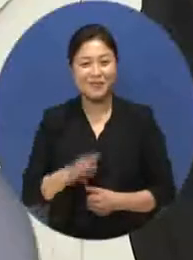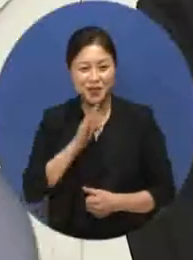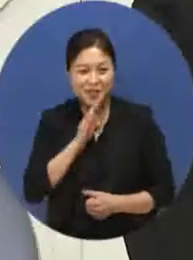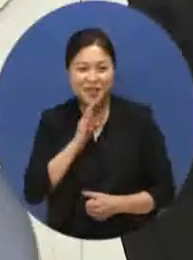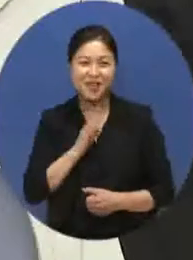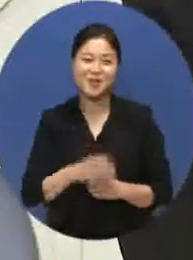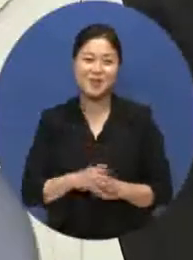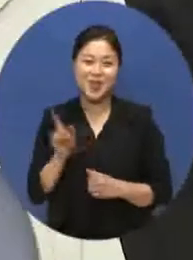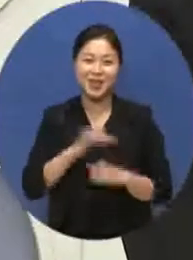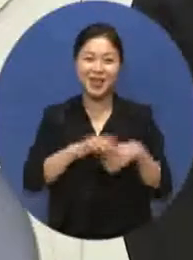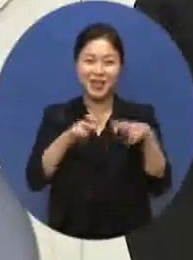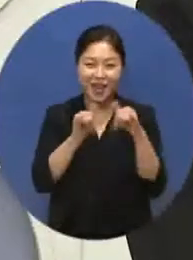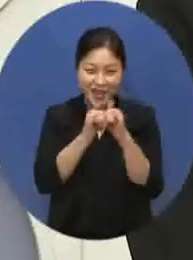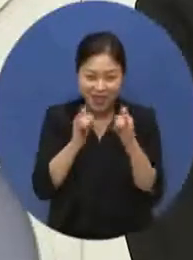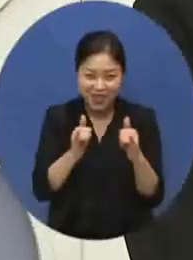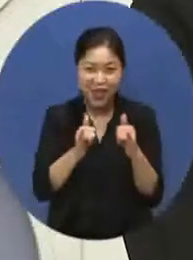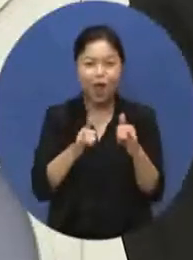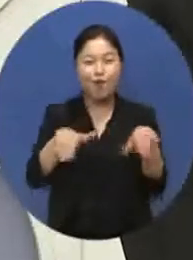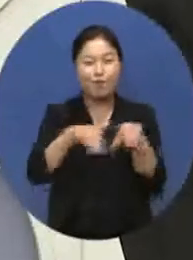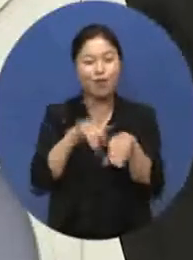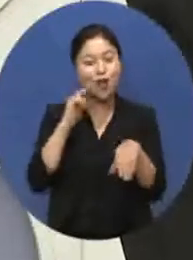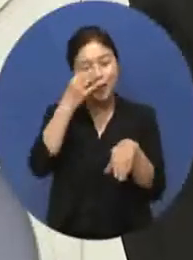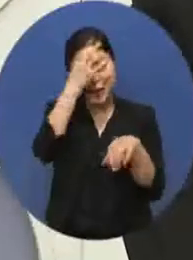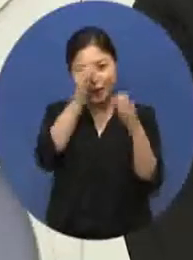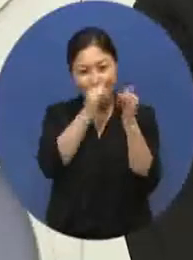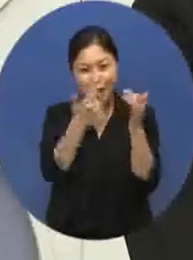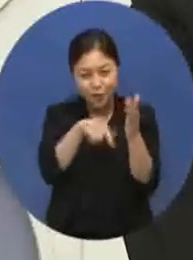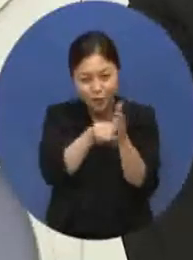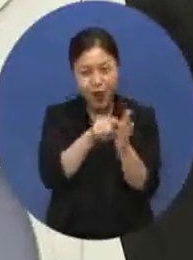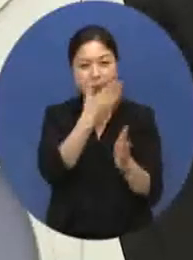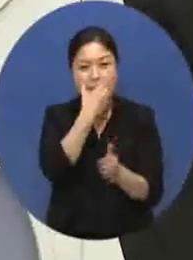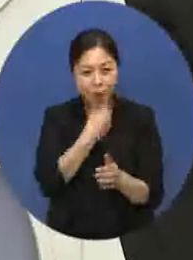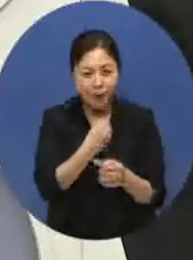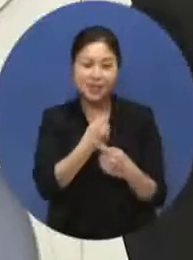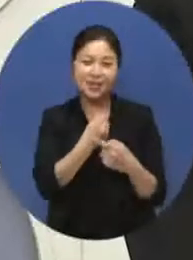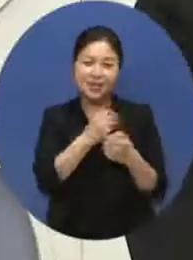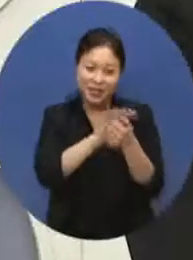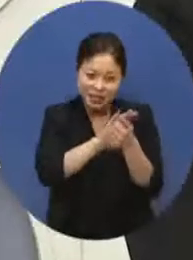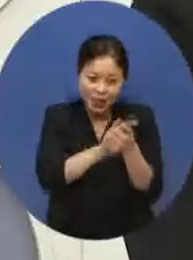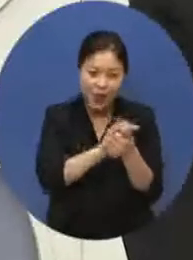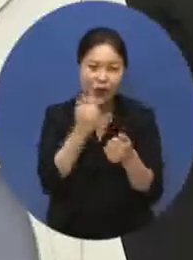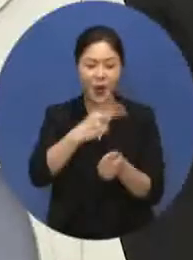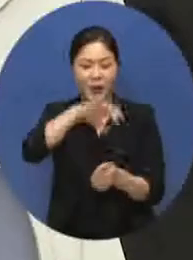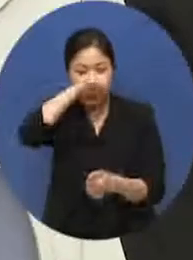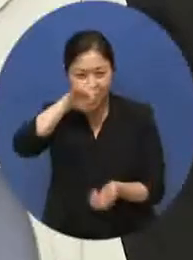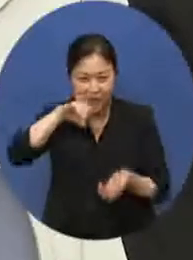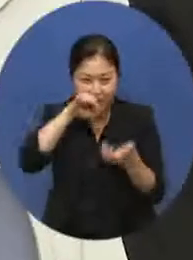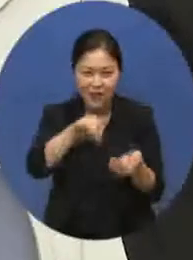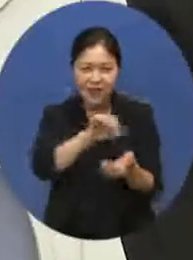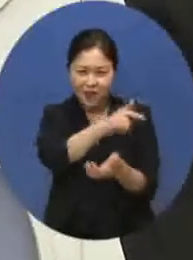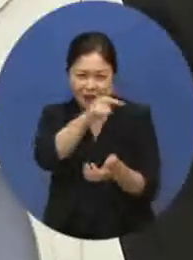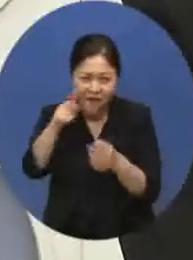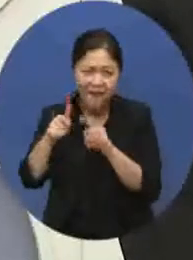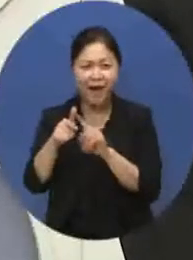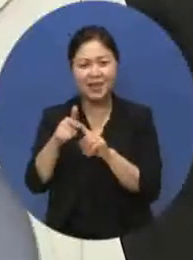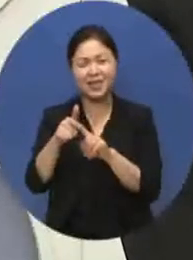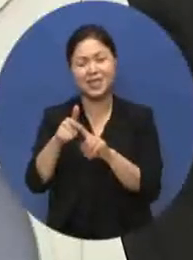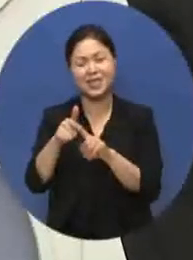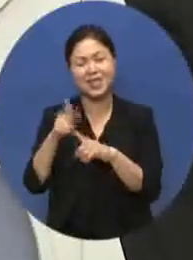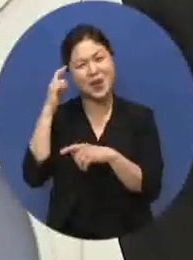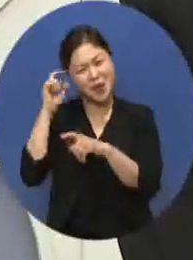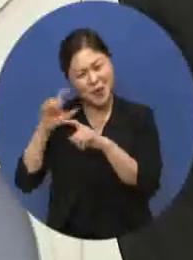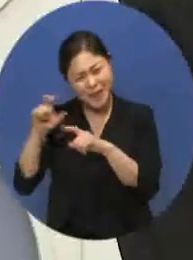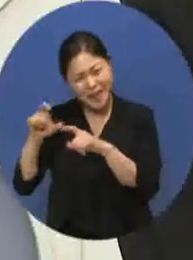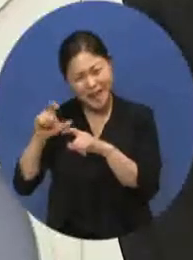그저 장애인 문화 예술인들 복지 처우 개선 예산 지원 뭐 이런 걸로 그냥 고심하시는